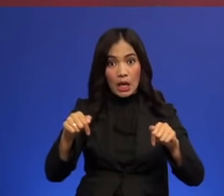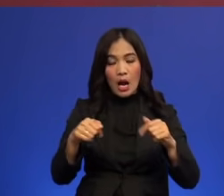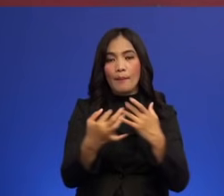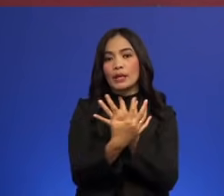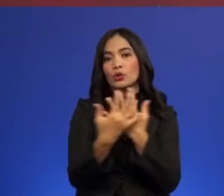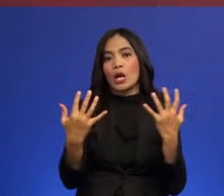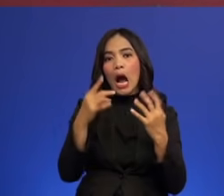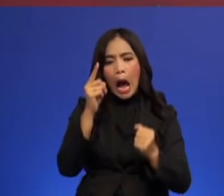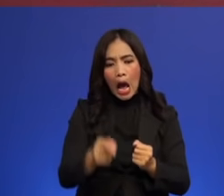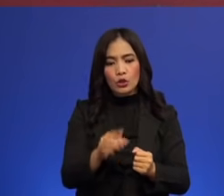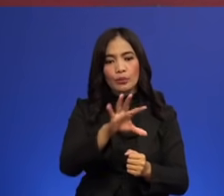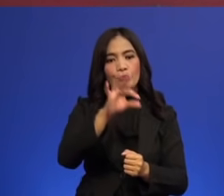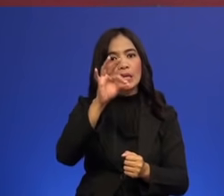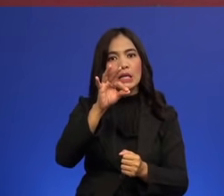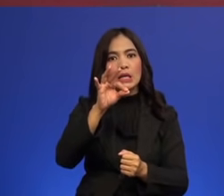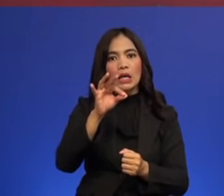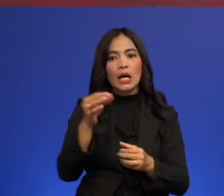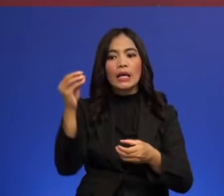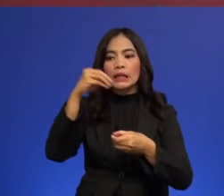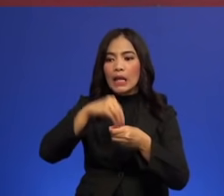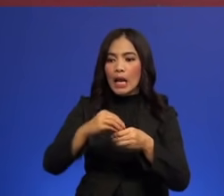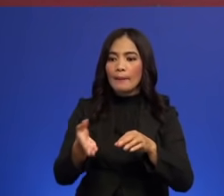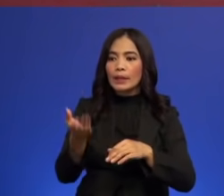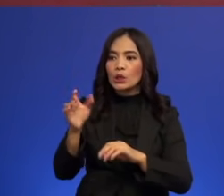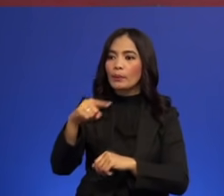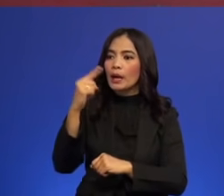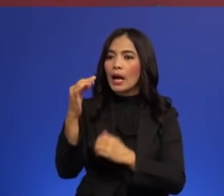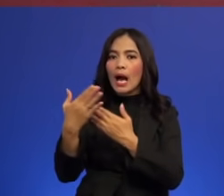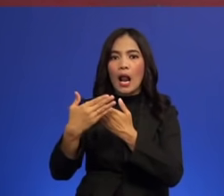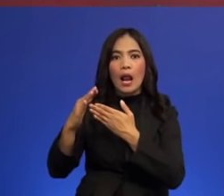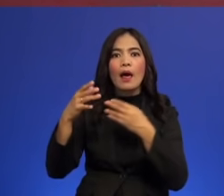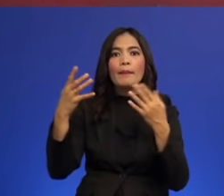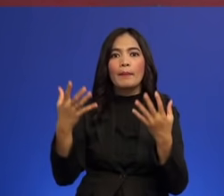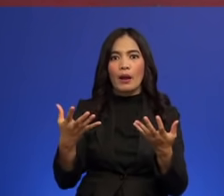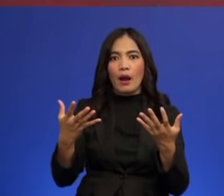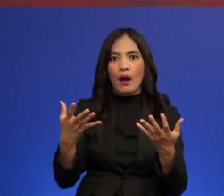ia ada di dalam kekekalan